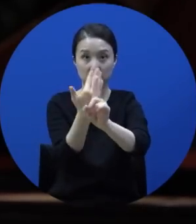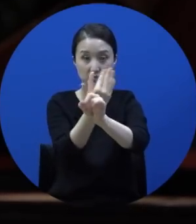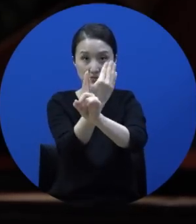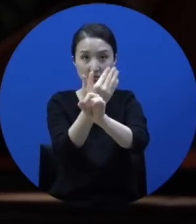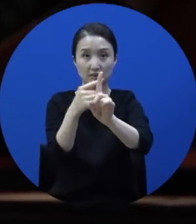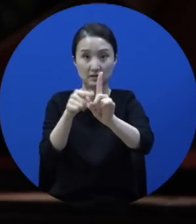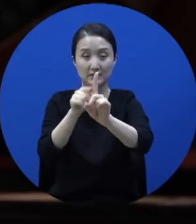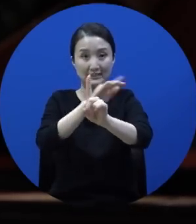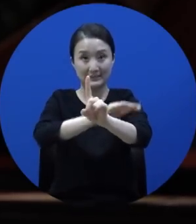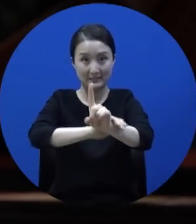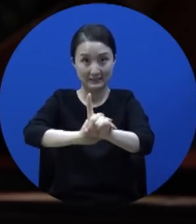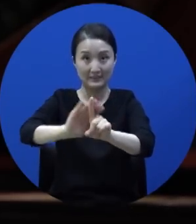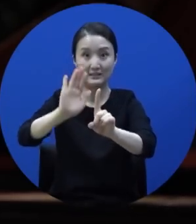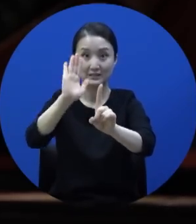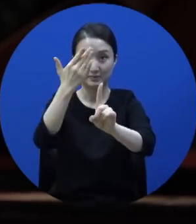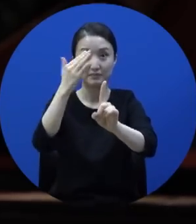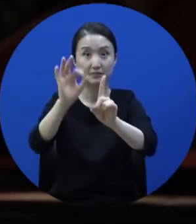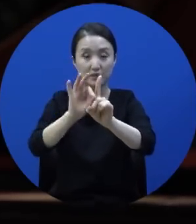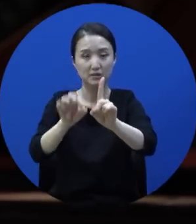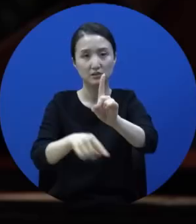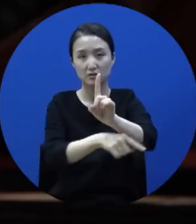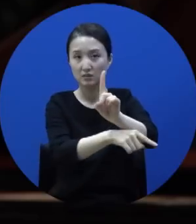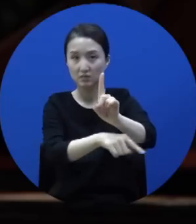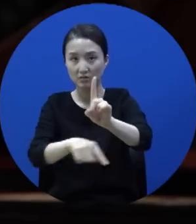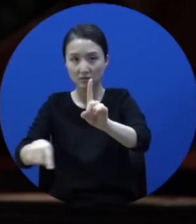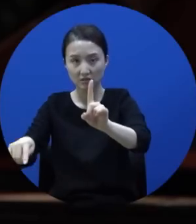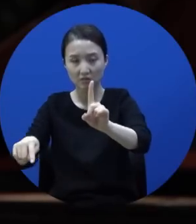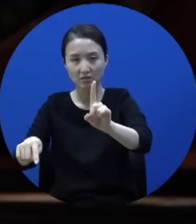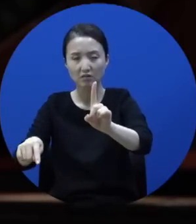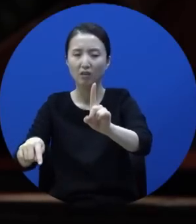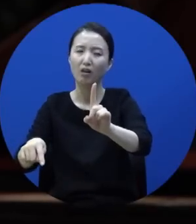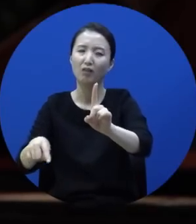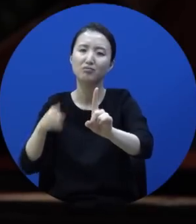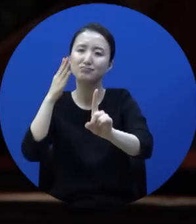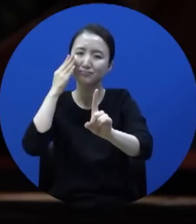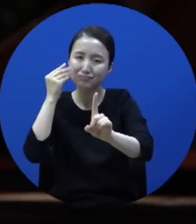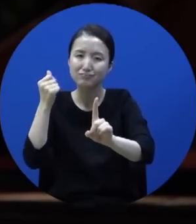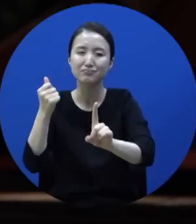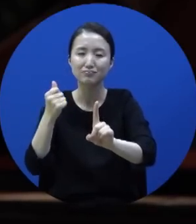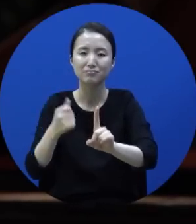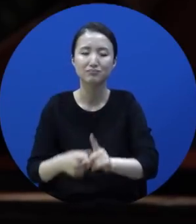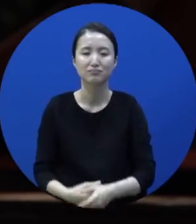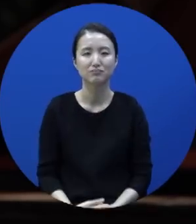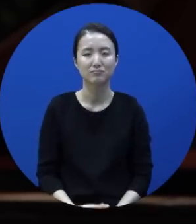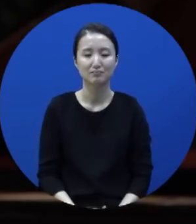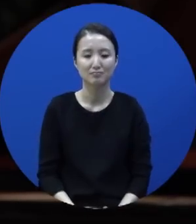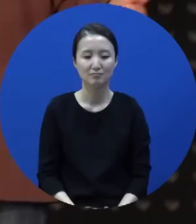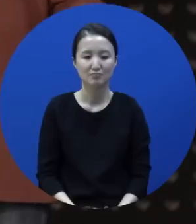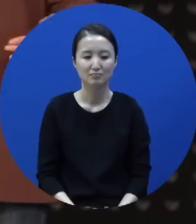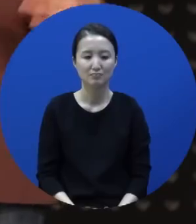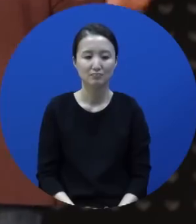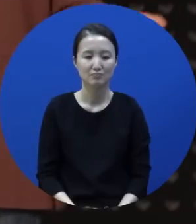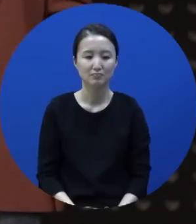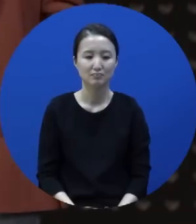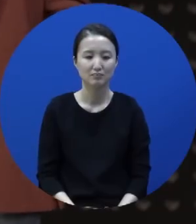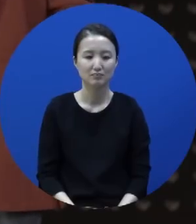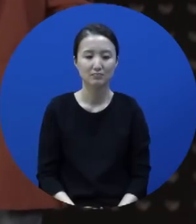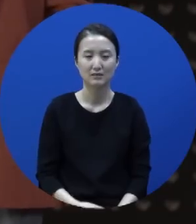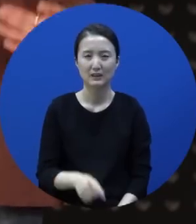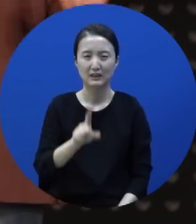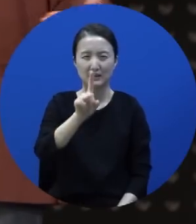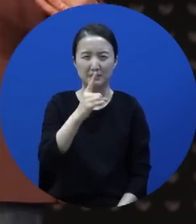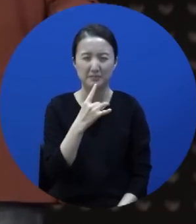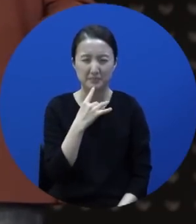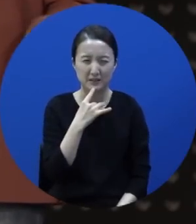그 안에서의 하나의 성공을 거두면 다음 채널의 성공은 너무 쉬워집니다. 그래서 우리가 어릴 때부터 뭐 한 우물